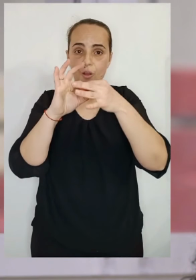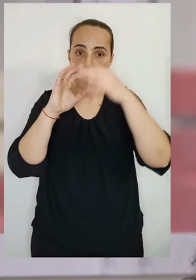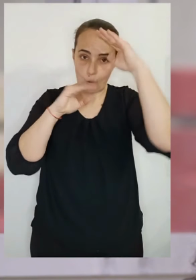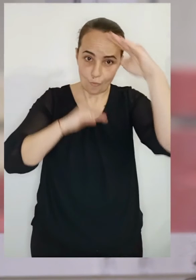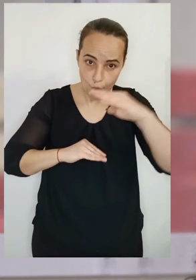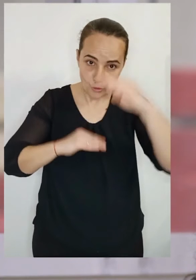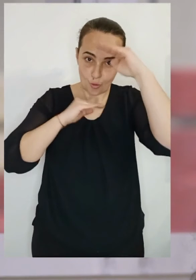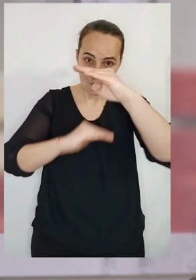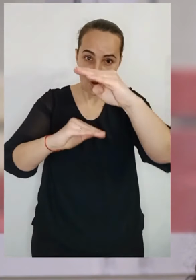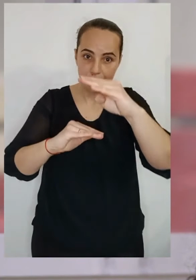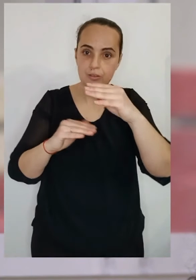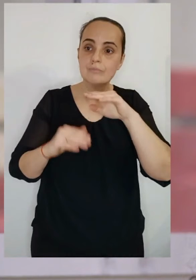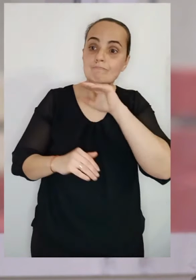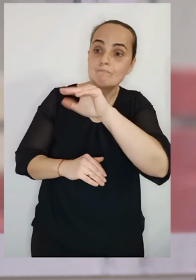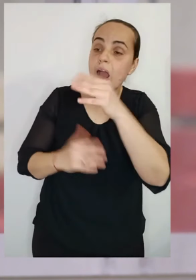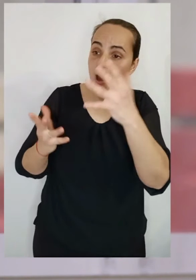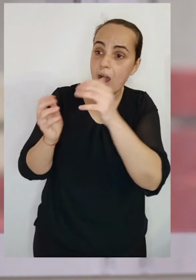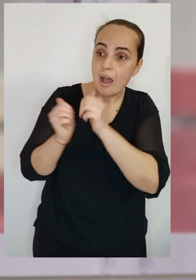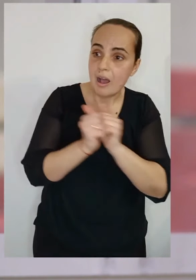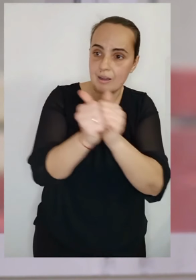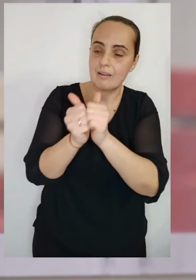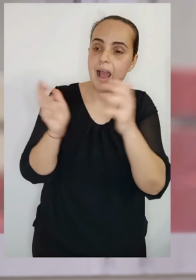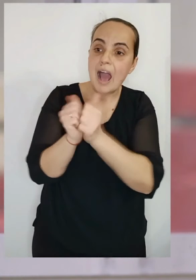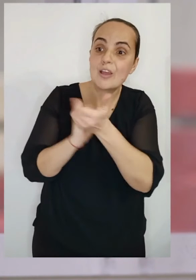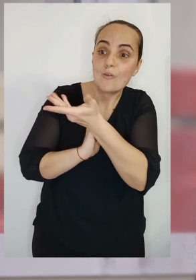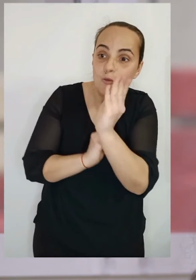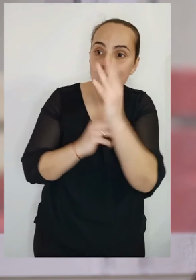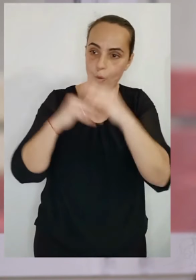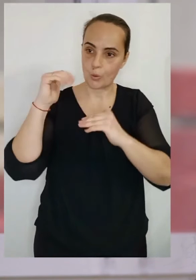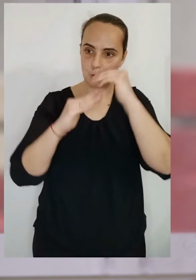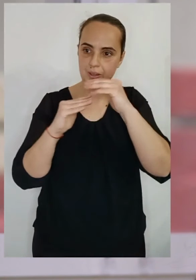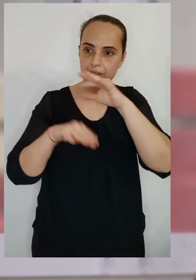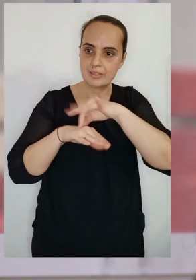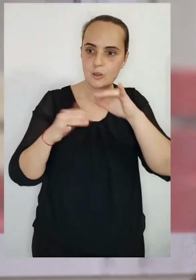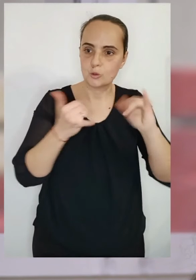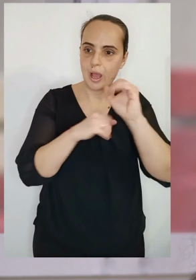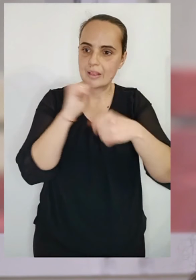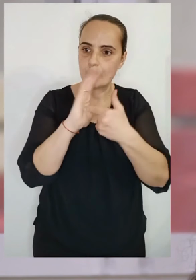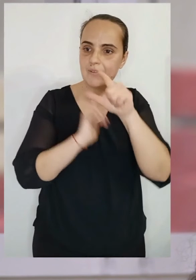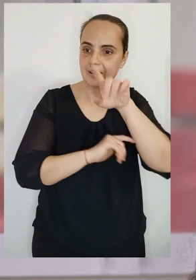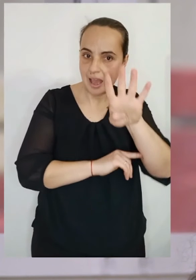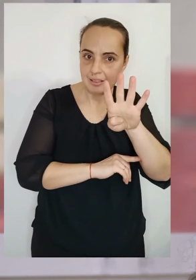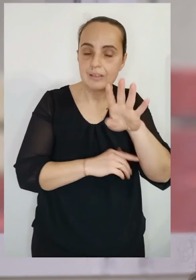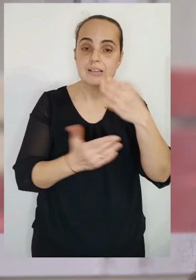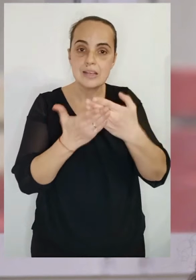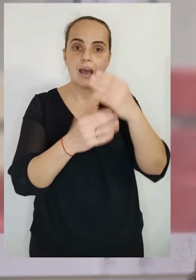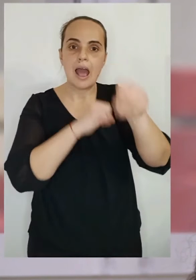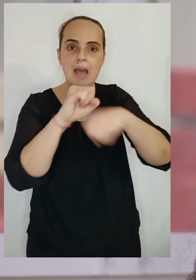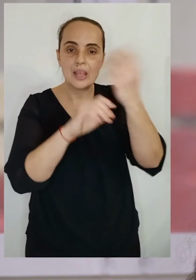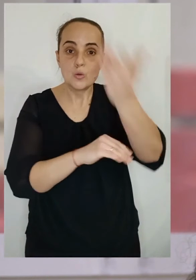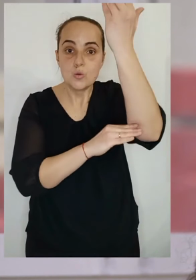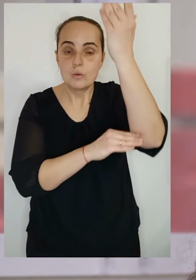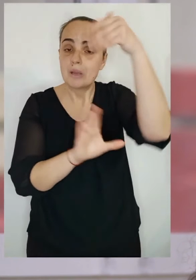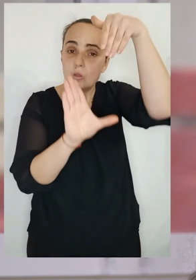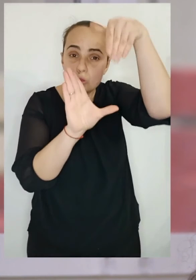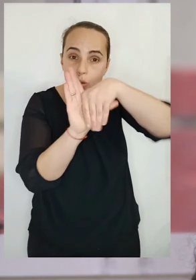on a envie de construire avec vous, en fait, ce terre de jeu 2024. Et donc, quand je disais tout à l'heure que l'année 2024, ça va être une année apothéose, moi, je ne sais